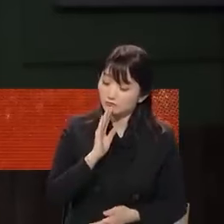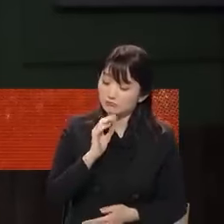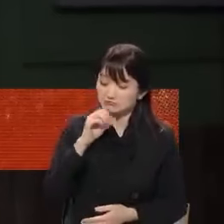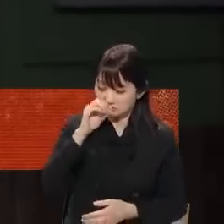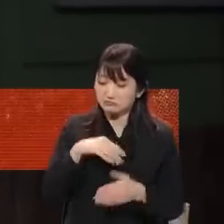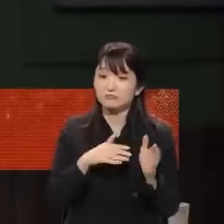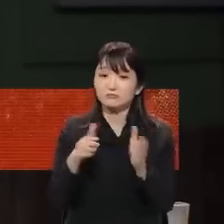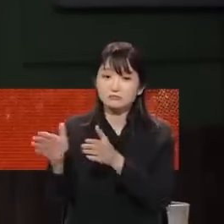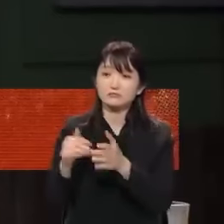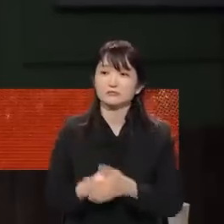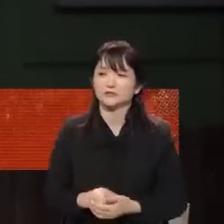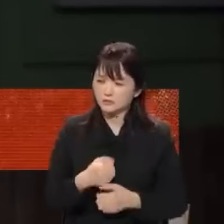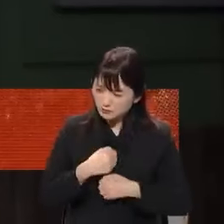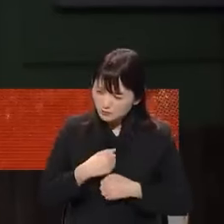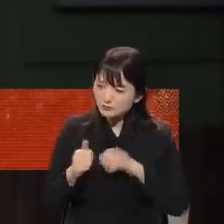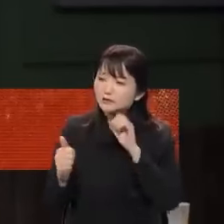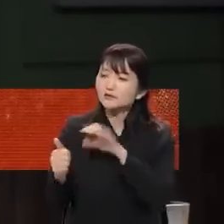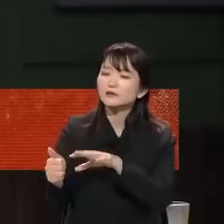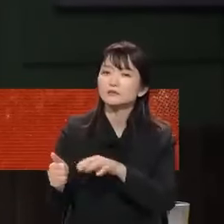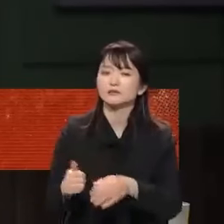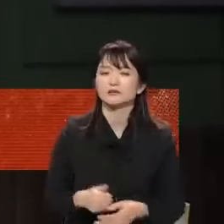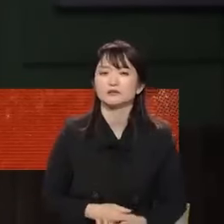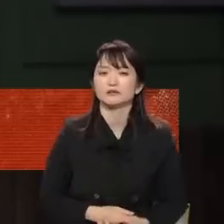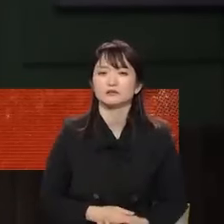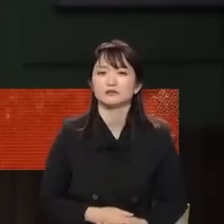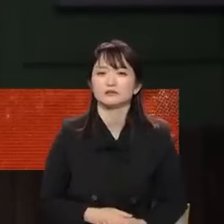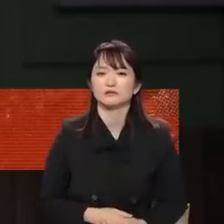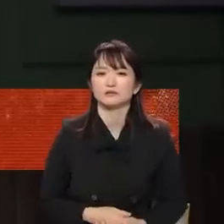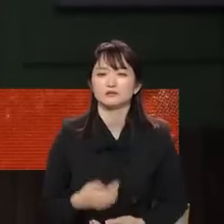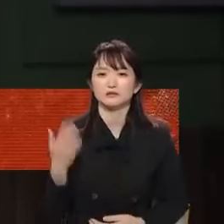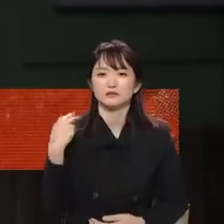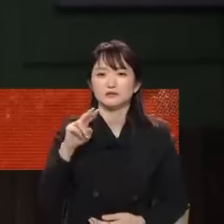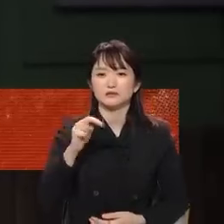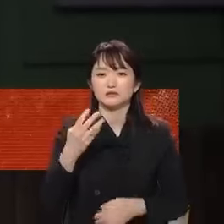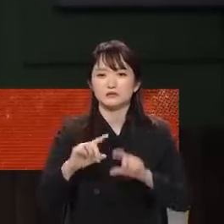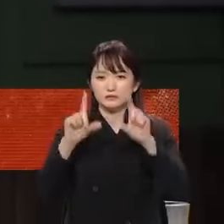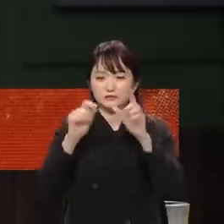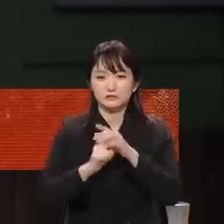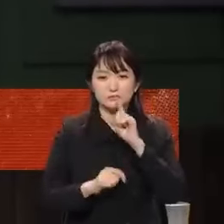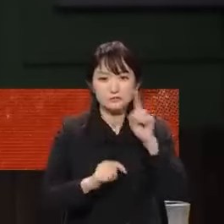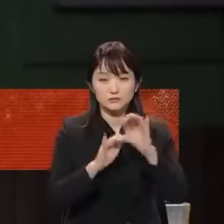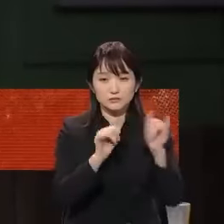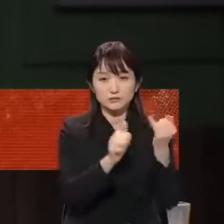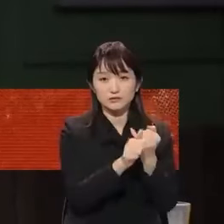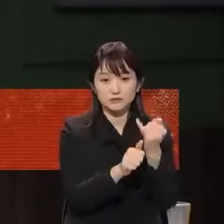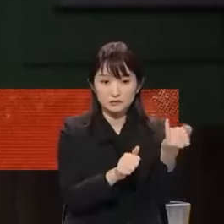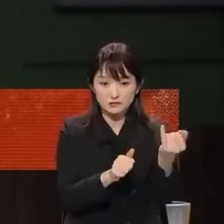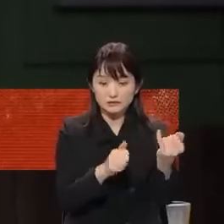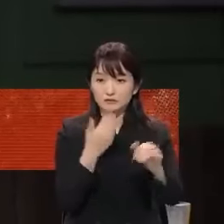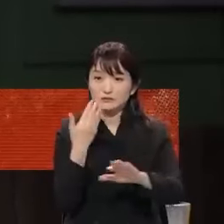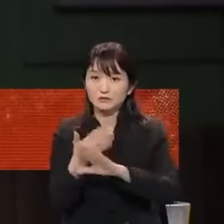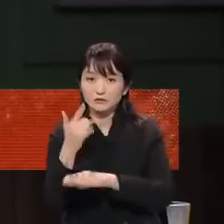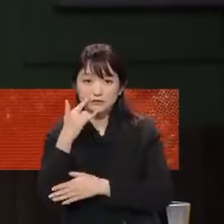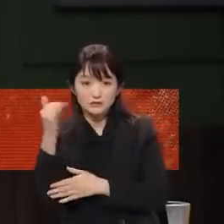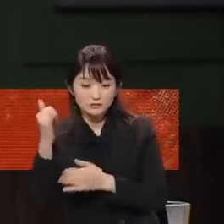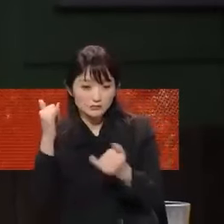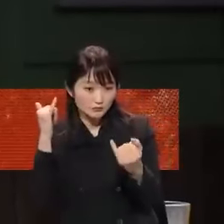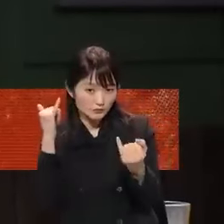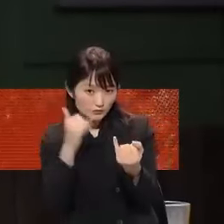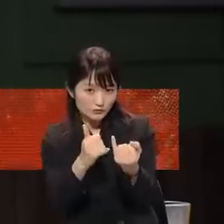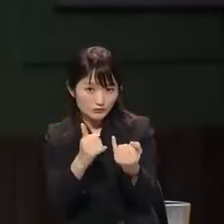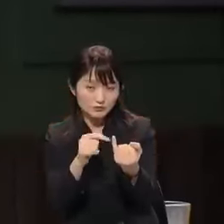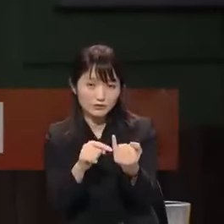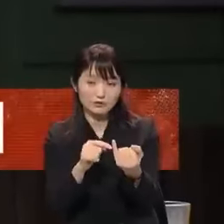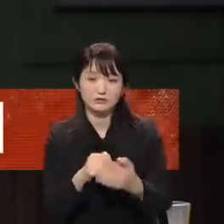합니다. 조심해야지라고만 말하고 넘어갔다고 하는데 지난 24일에 이 제보자의 아내가 또 다른 학부모로부터 전화 한 통을 받게